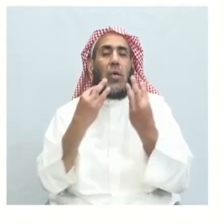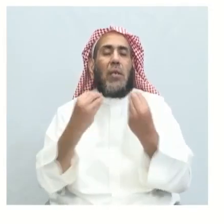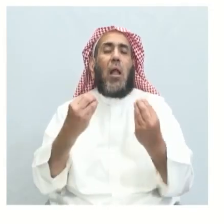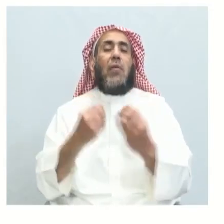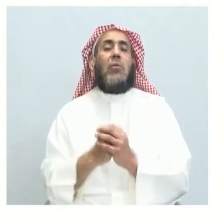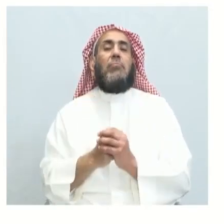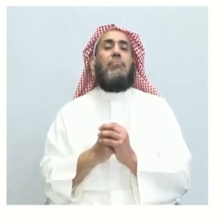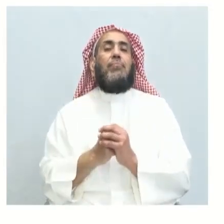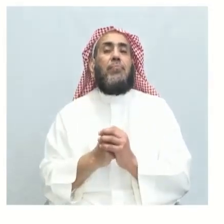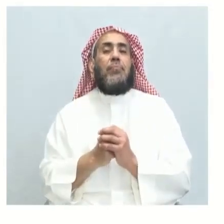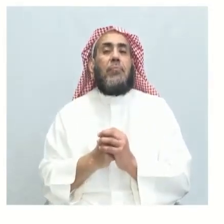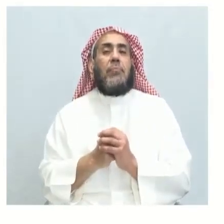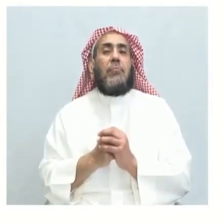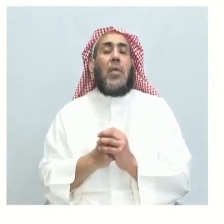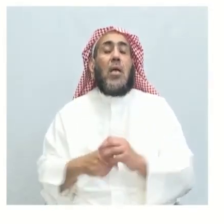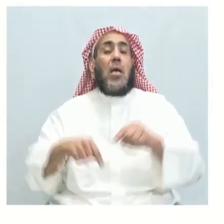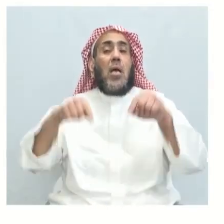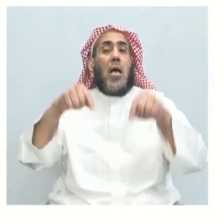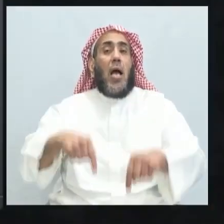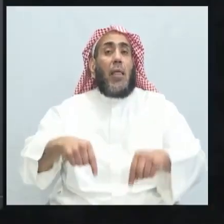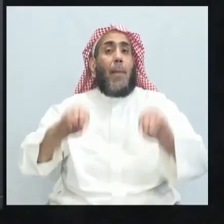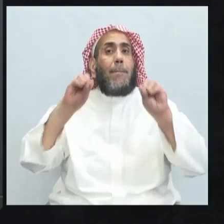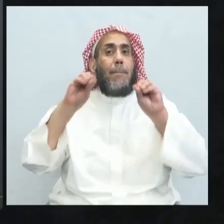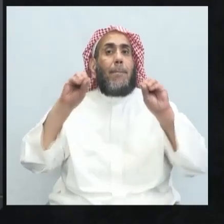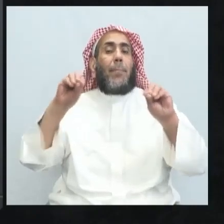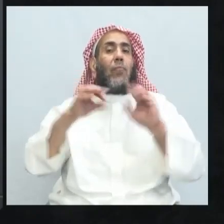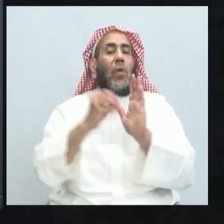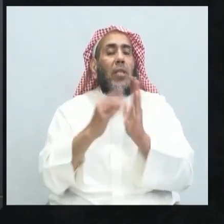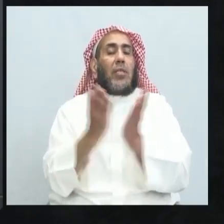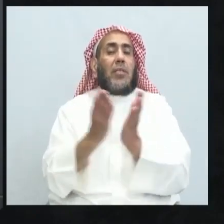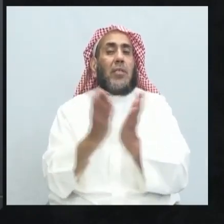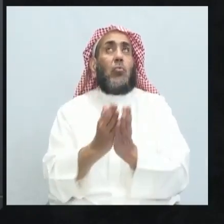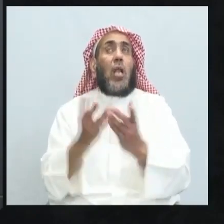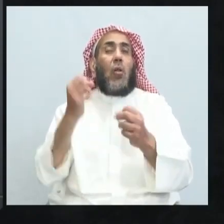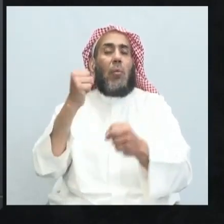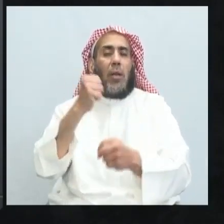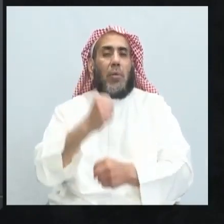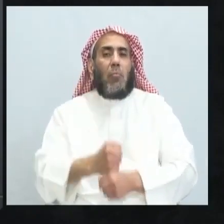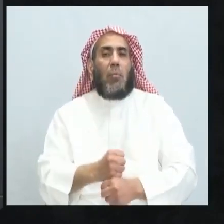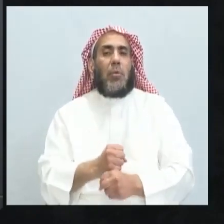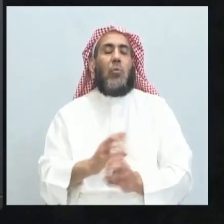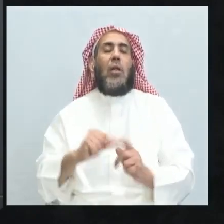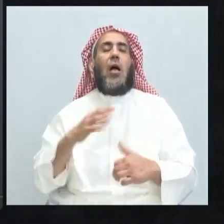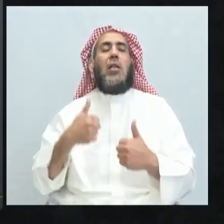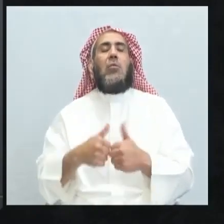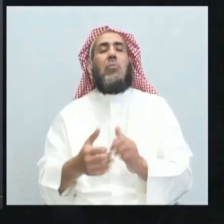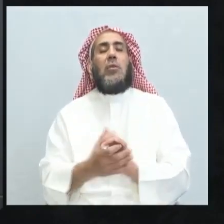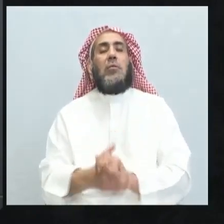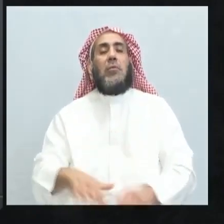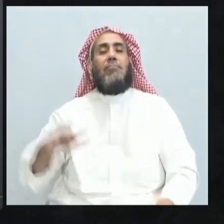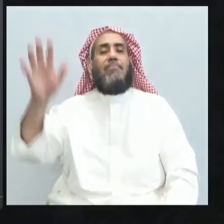هذه الخطب هذا ما اردنا ان نورده في هذا الدرس وصلى الله وسلم على نبينا محمد وعلى اله